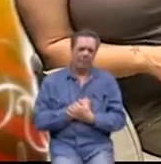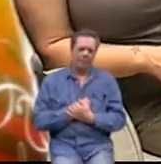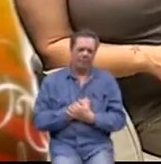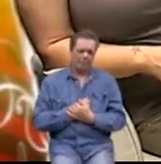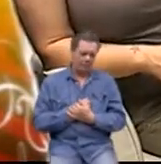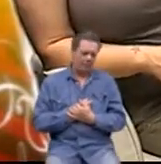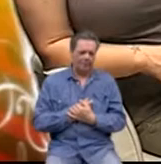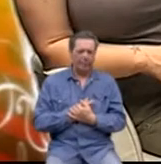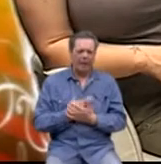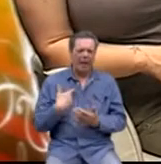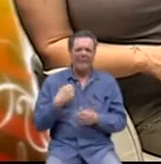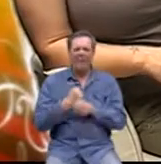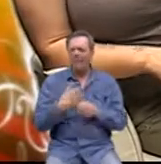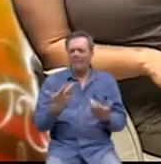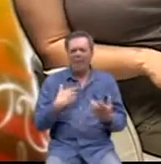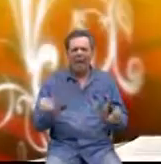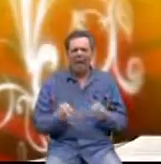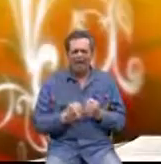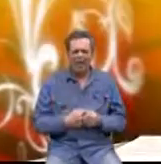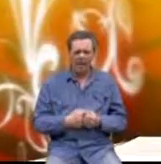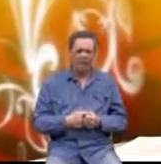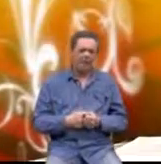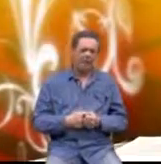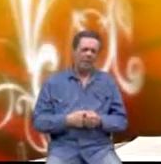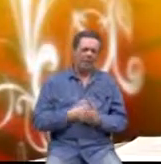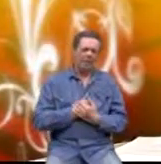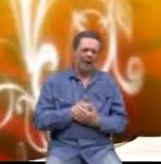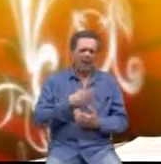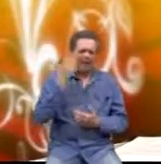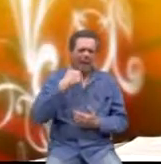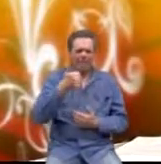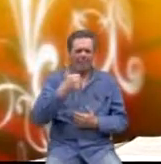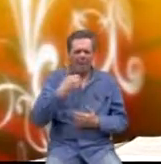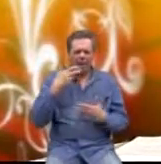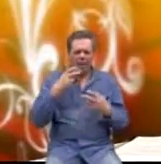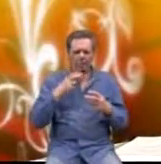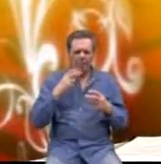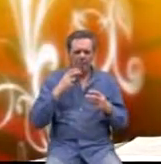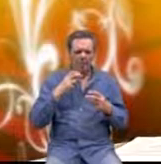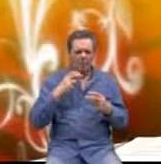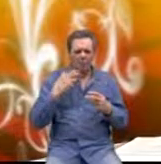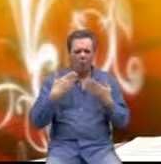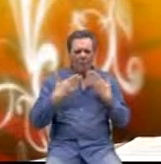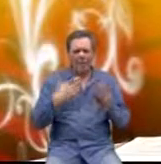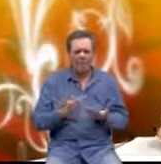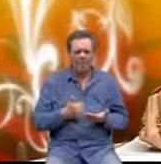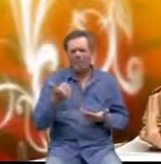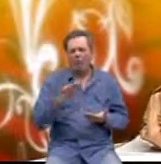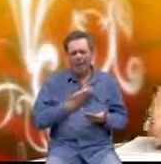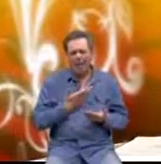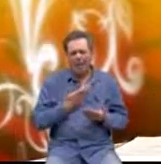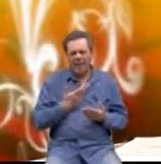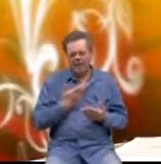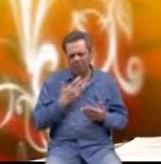kad ja napravim neke akcije velike, onda na istom, sad kad je bila konferencija, prva konferencija o debljini, svi su dobili listić da kažu šta je bilo